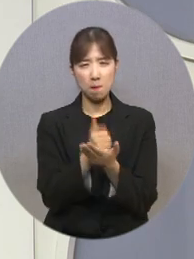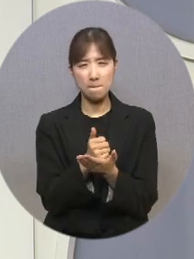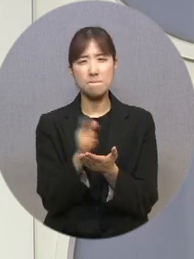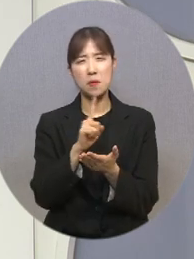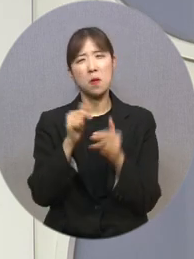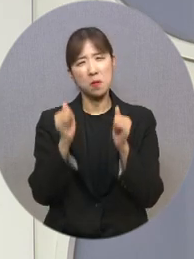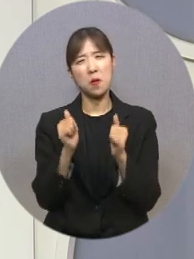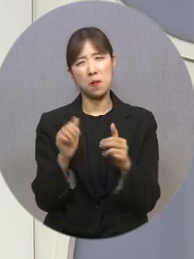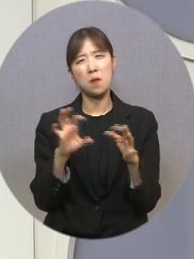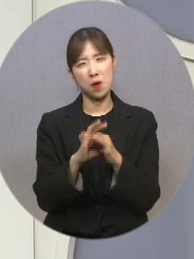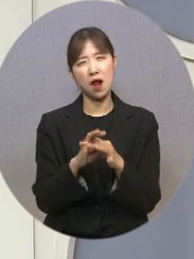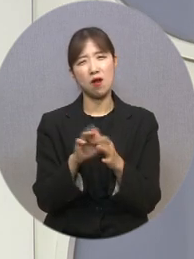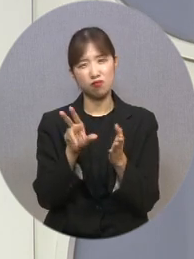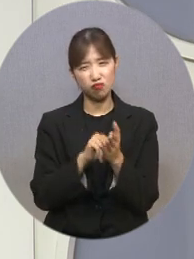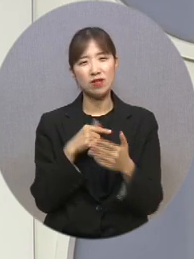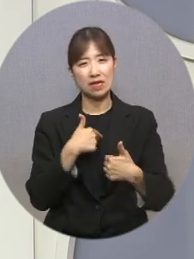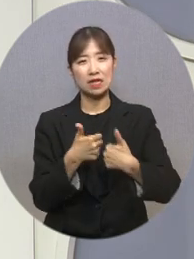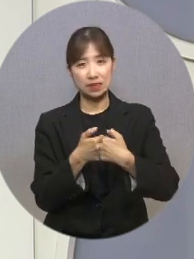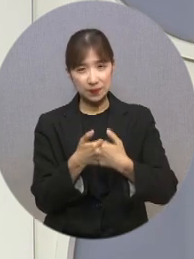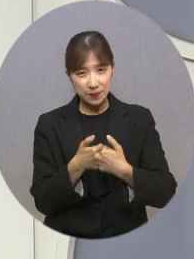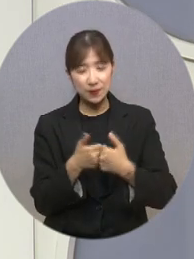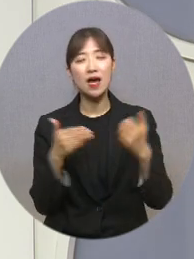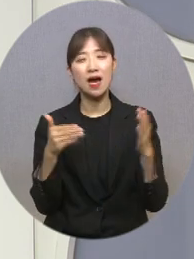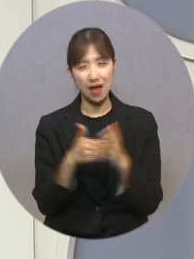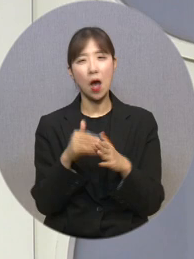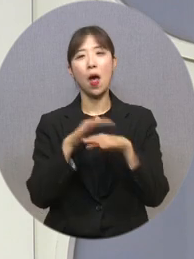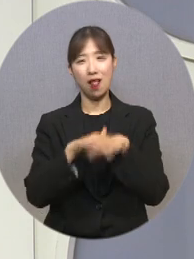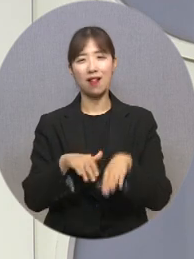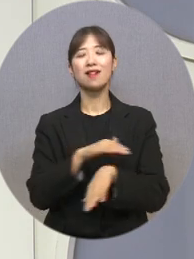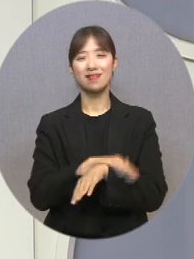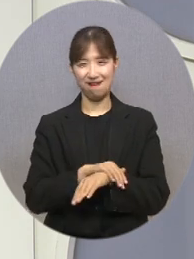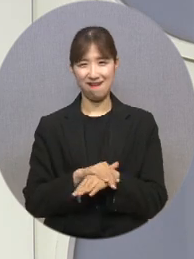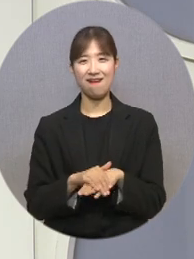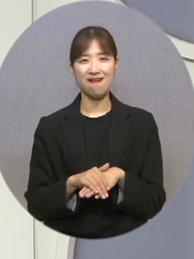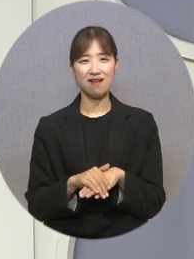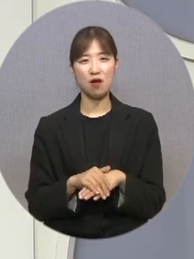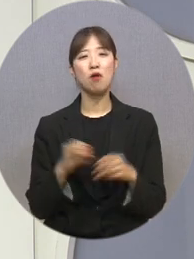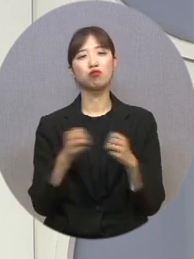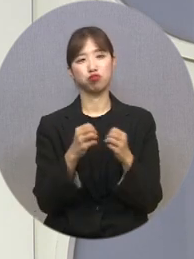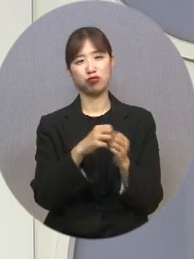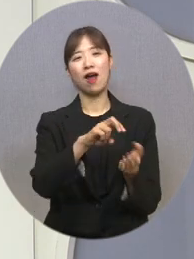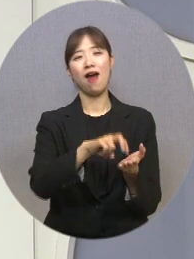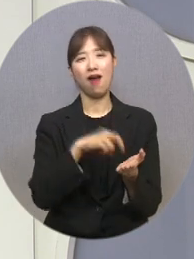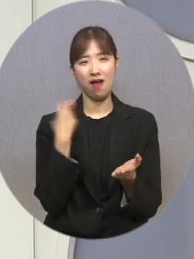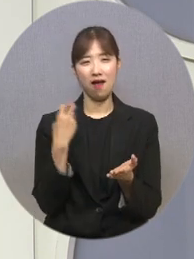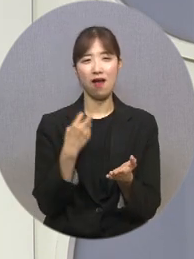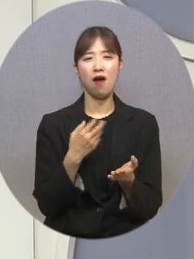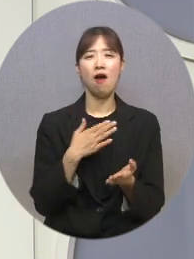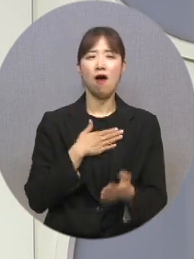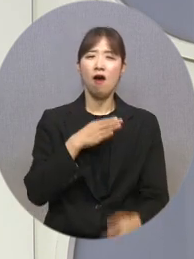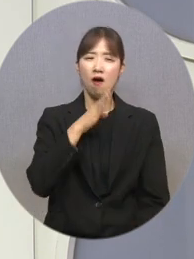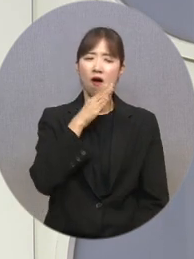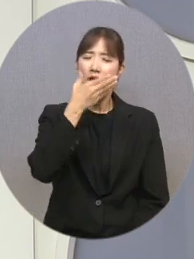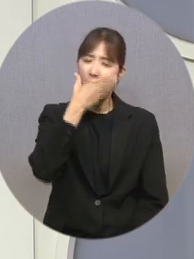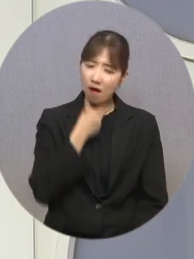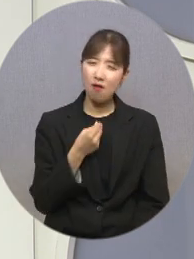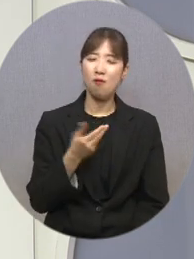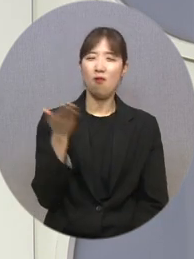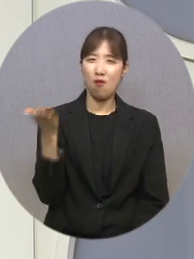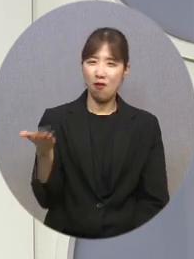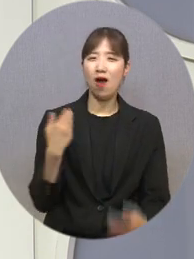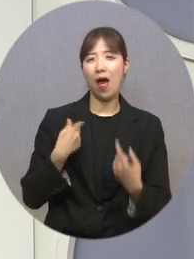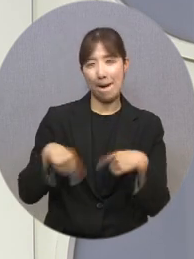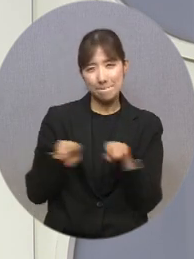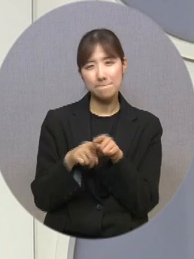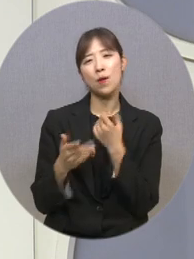문제가 생겨가지고 제가 상담을 잘 해줘서 일이 잘 해결됐습니다. 그랬더니 그분이 저한테 문자를 보냈습니다. 네. 검사님 저는 너무 행복합니다.